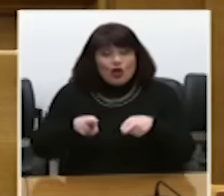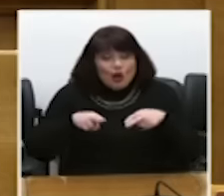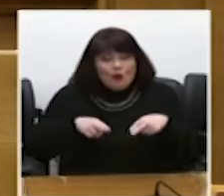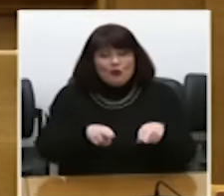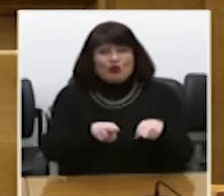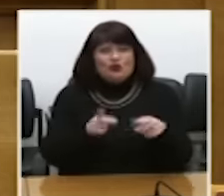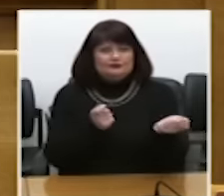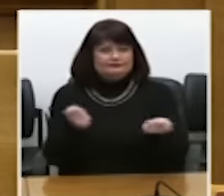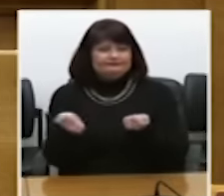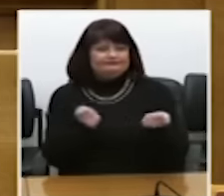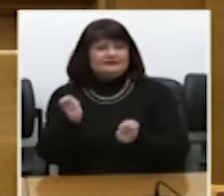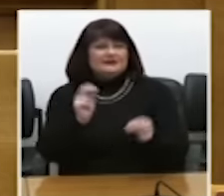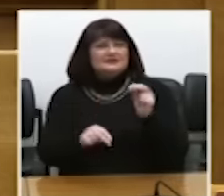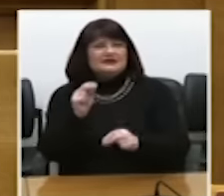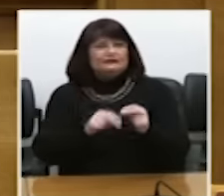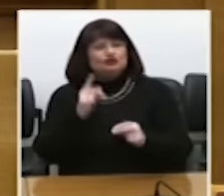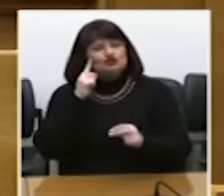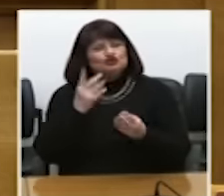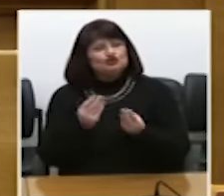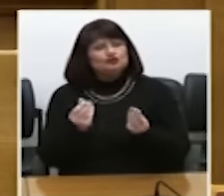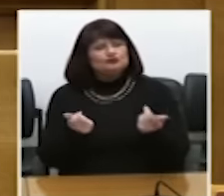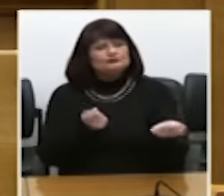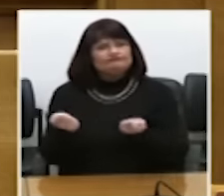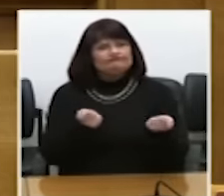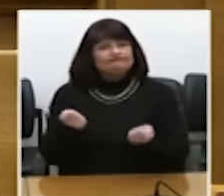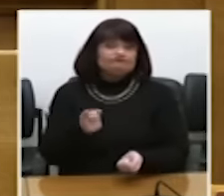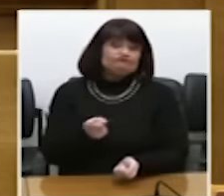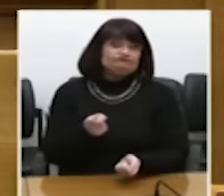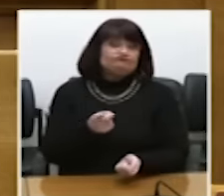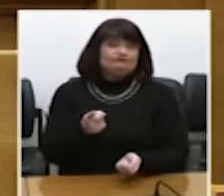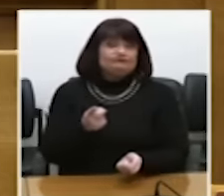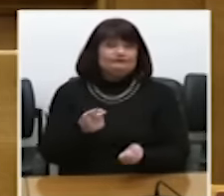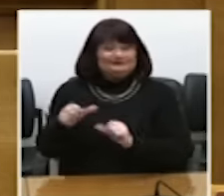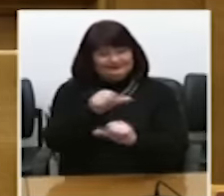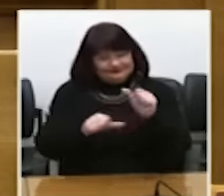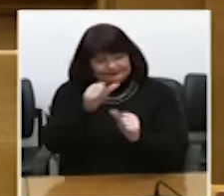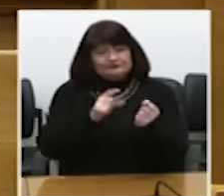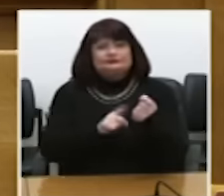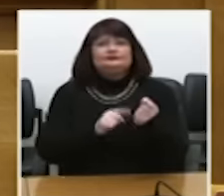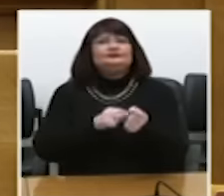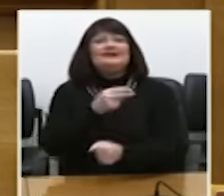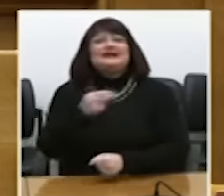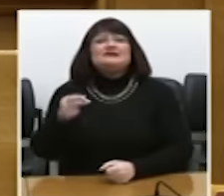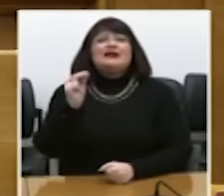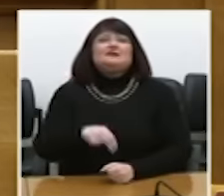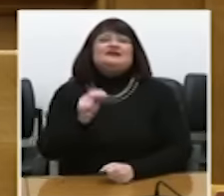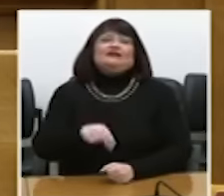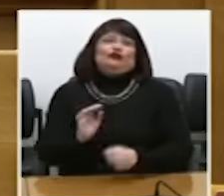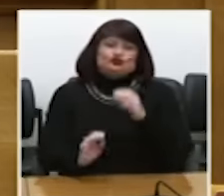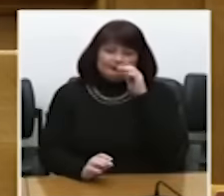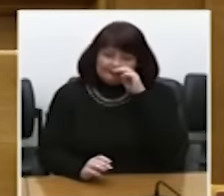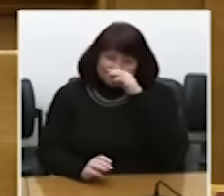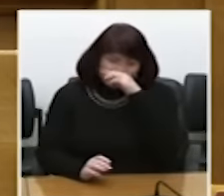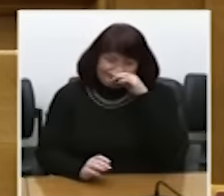χειραγώγηση της ψήφου, αλλάζετε τον ίδιο το χαρακτήρα της ψήφου. Και αυτά προσπαθείτε να τα στηρίξετε